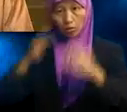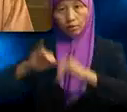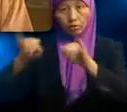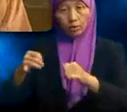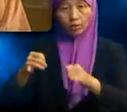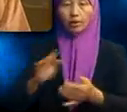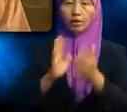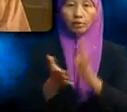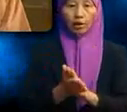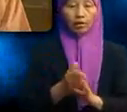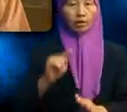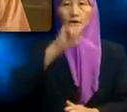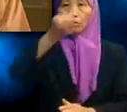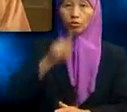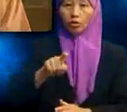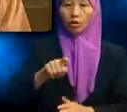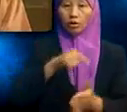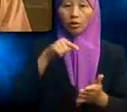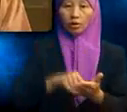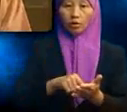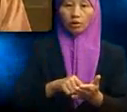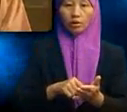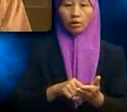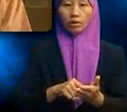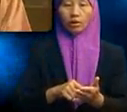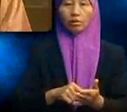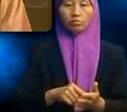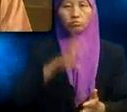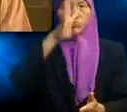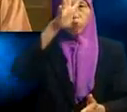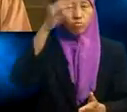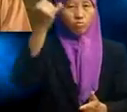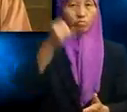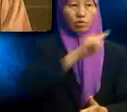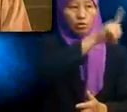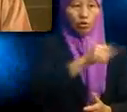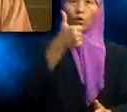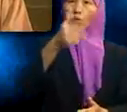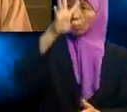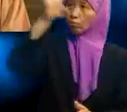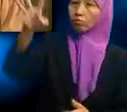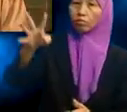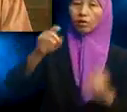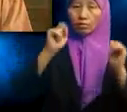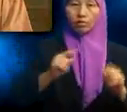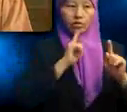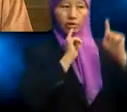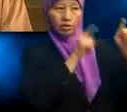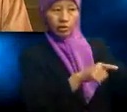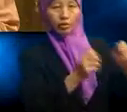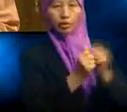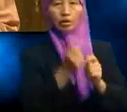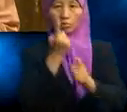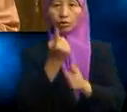puan-puan, nampaknya soalan ini adalah soalan yang kritis, soalan yang perlu kita menjawabnya dengan